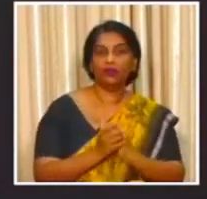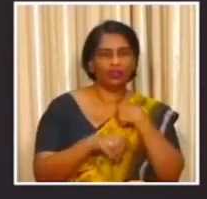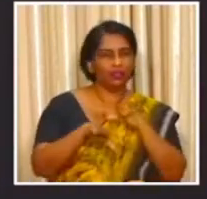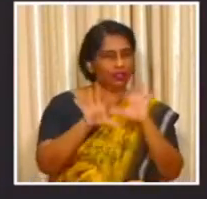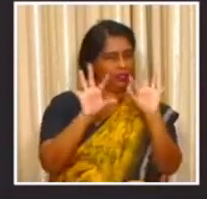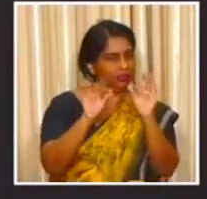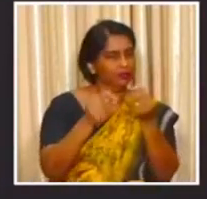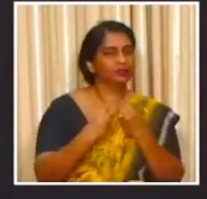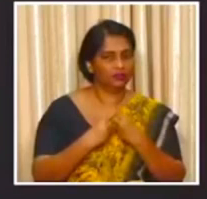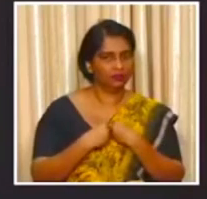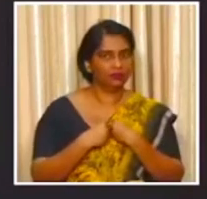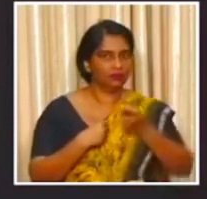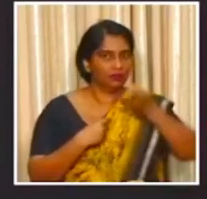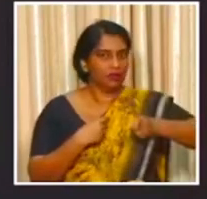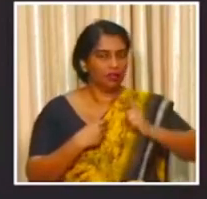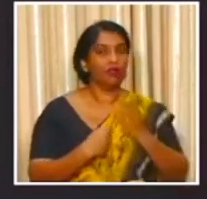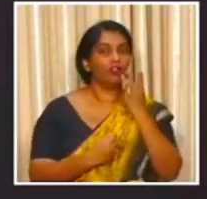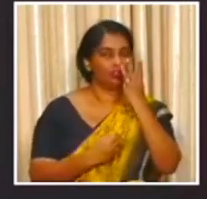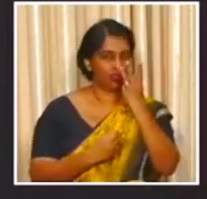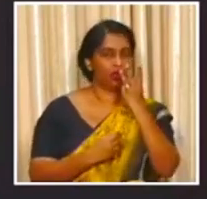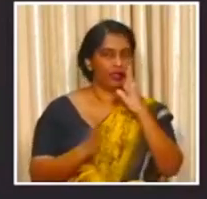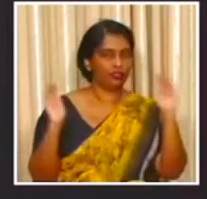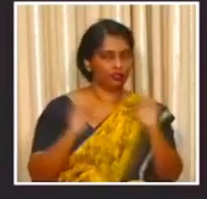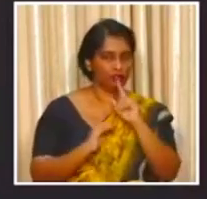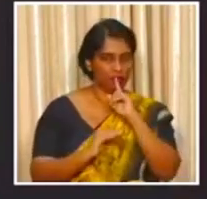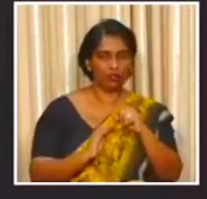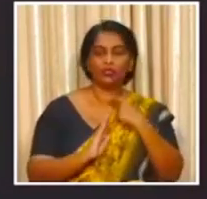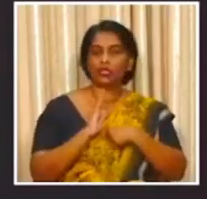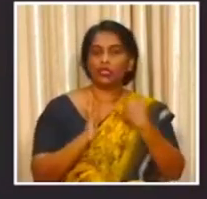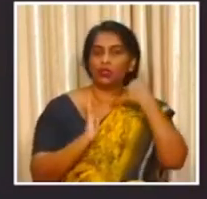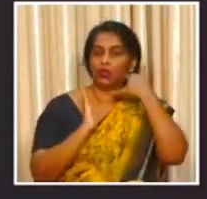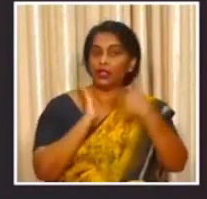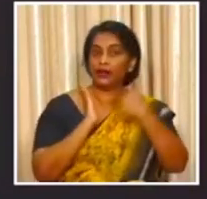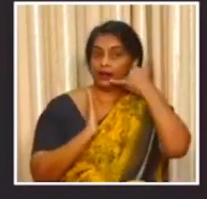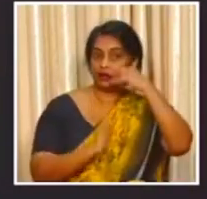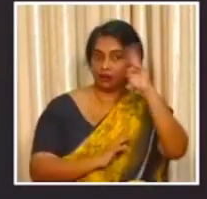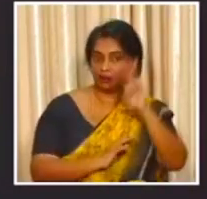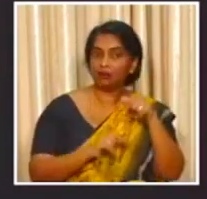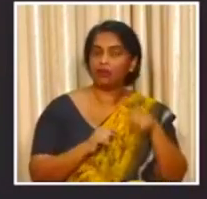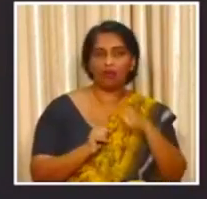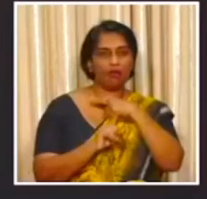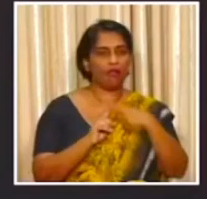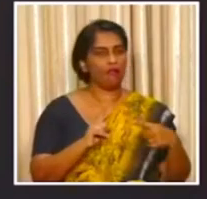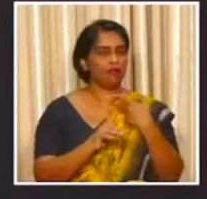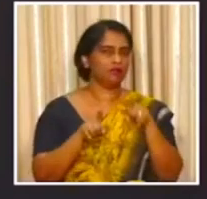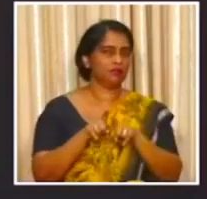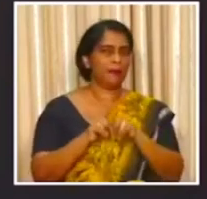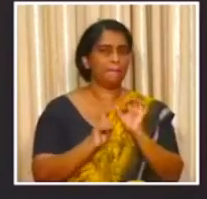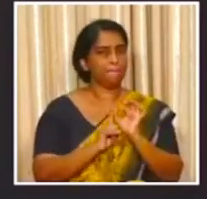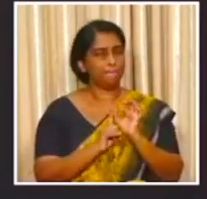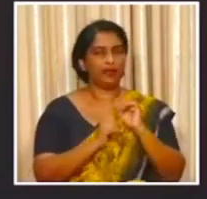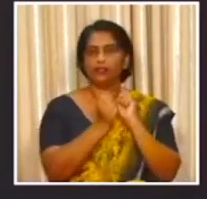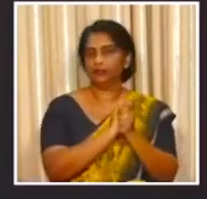විනාඩියක් පමණක් දෙන්න එක නිර්දේශ තුනක් තියෙනවා කෙටියෙන් කියන්න. ශ්‍රී ලංකා ටෙලිකොම් ආයතනය දැනටමත් අර්ධ වශයෙන් පෞද්ගලීකරණය කර ඇති